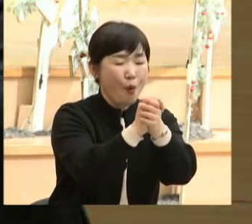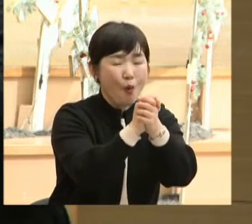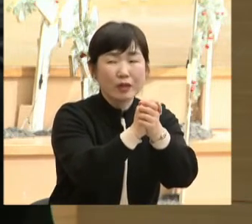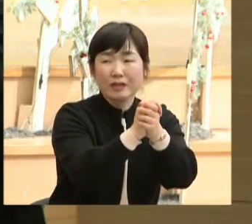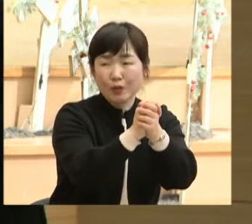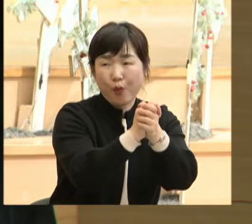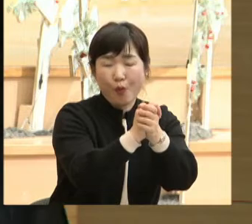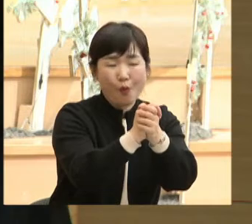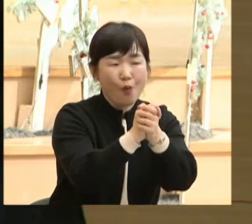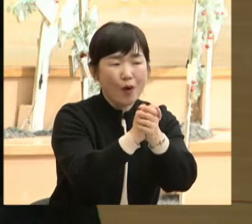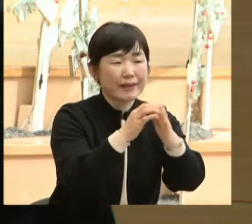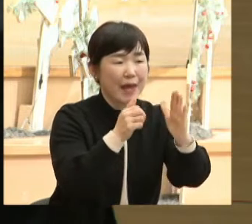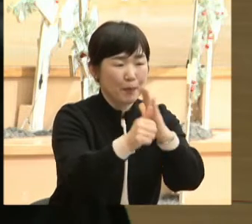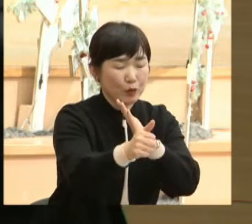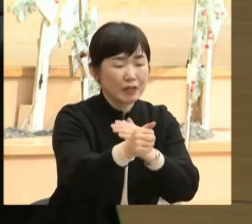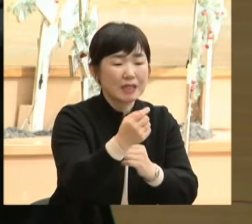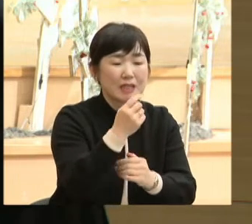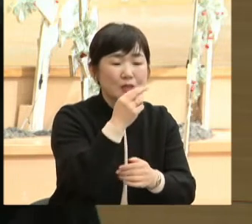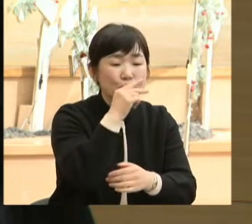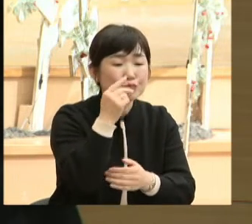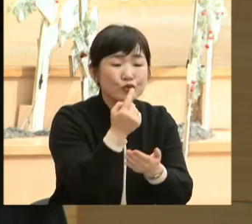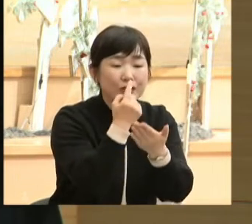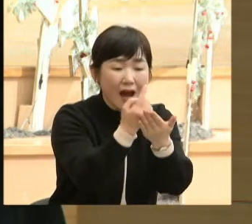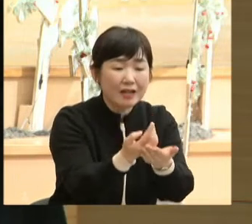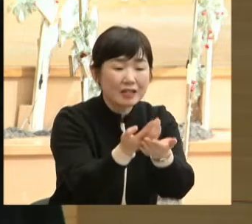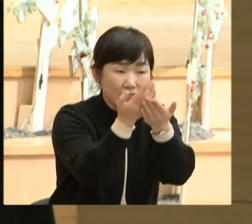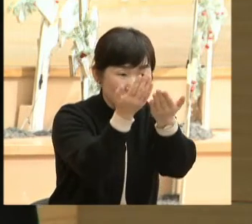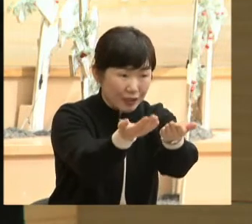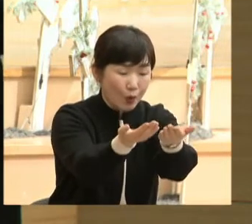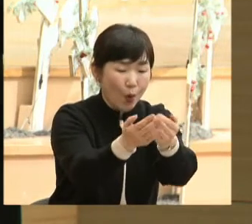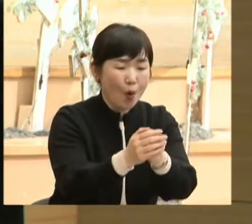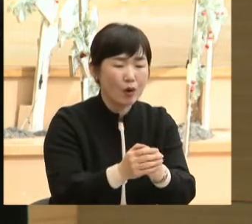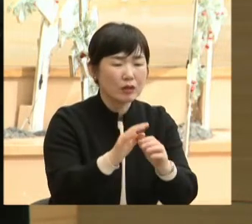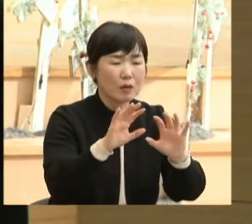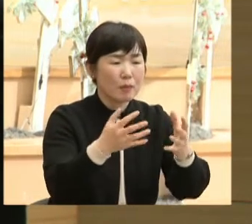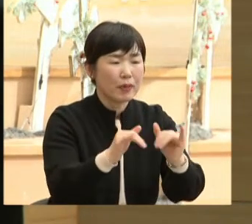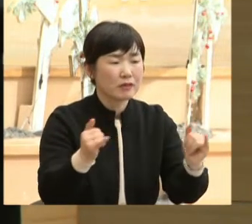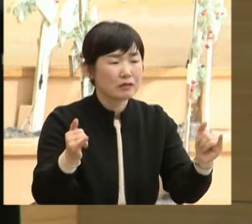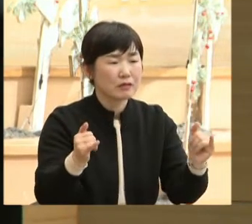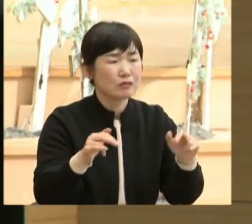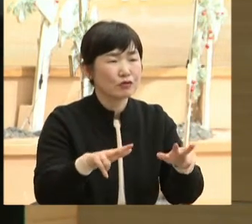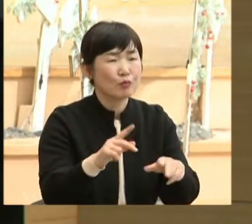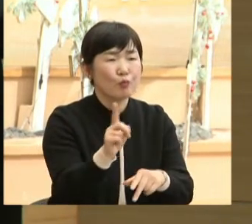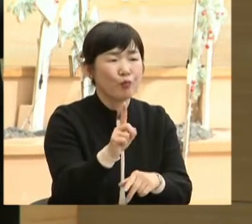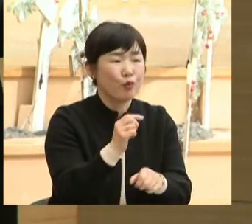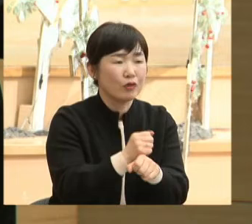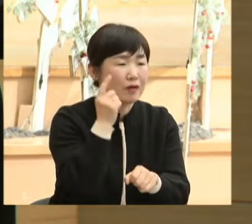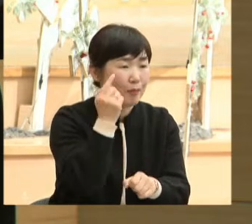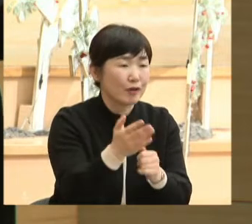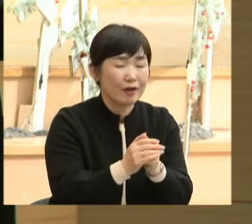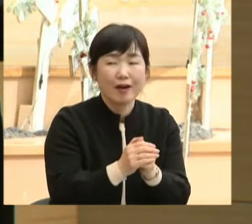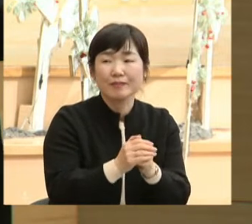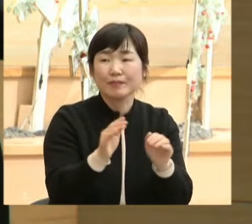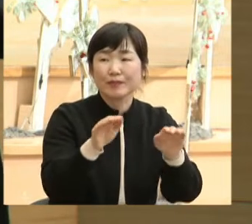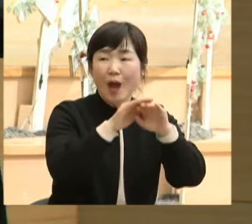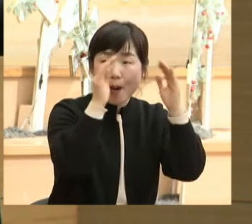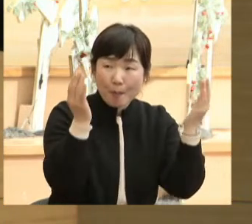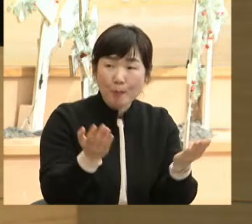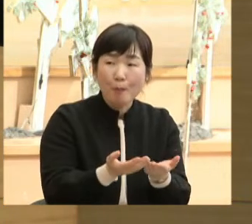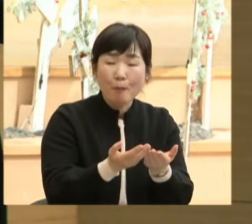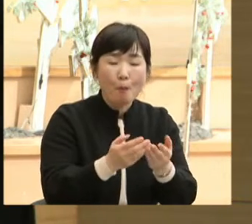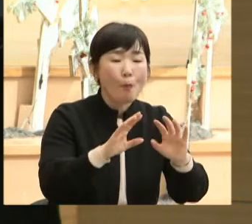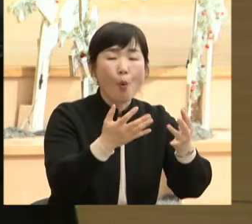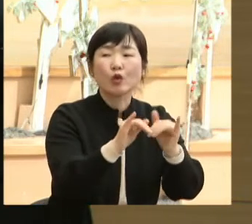올려드립니다 그렇게 기도하죠 분양을 하면서 올려드리고 백성들은 또 뭐 하고 있나 백성들의 백성들 다 읽어보고 모든 백성을